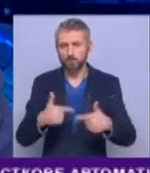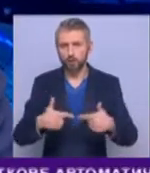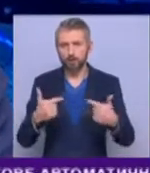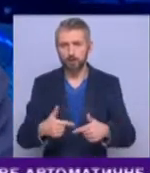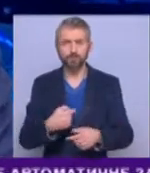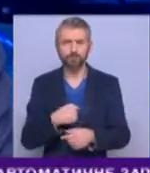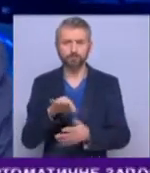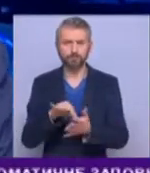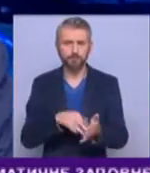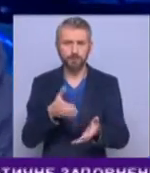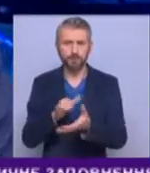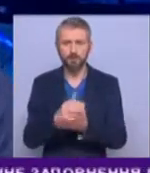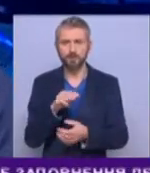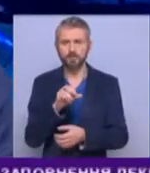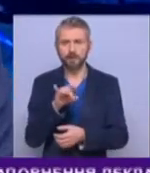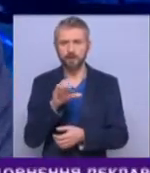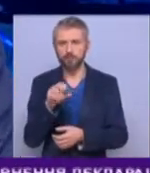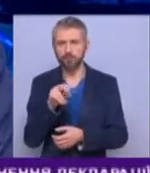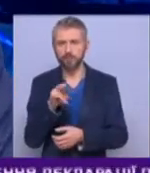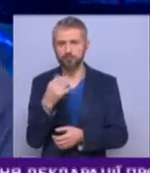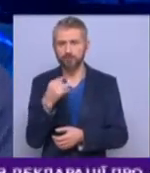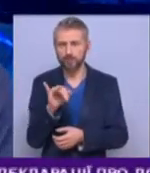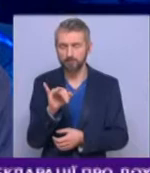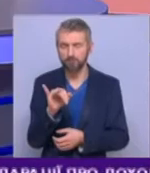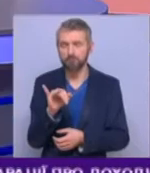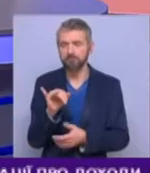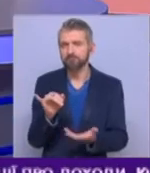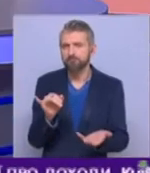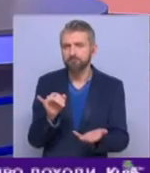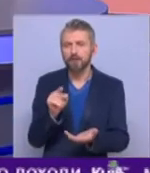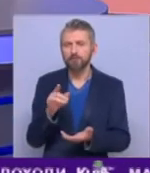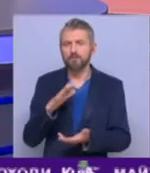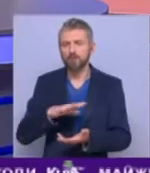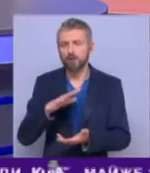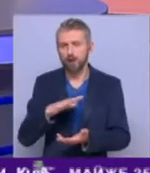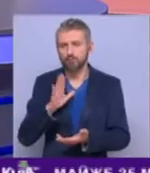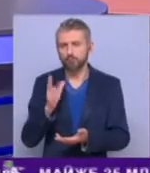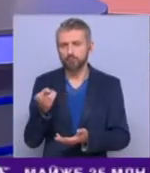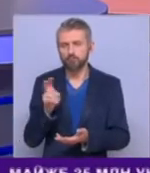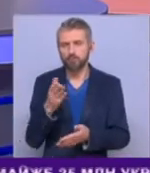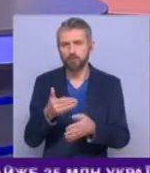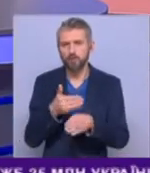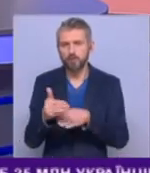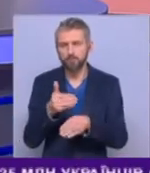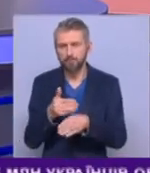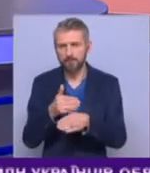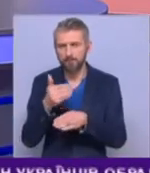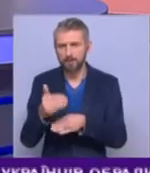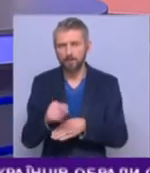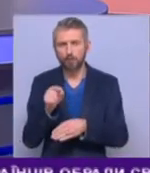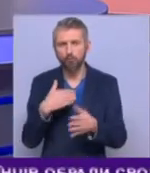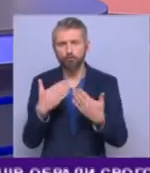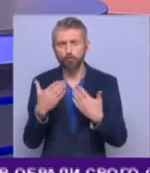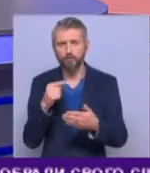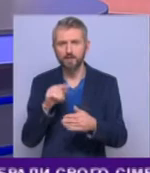Я би зразу представив вам Тараса Панчія, але він... Чекаємо, можливо, його запізнення якраз і